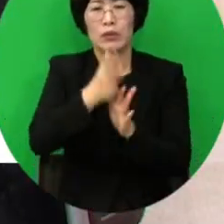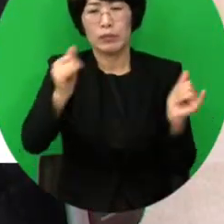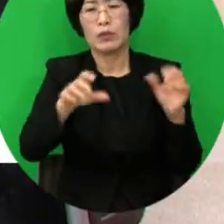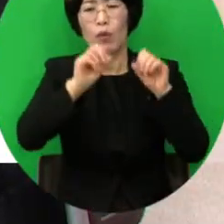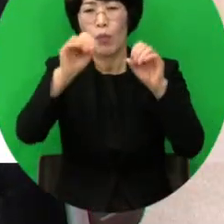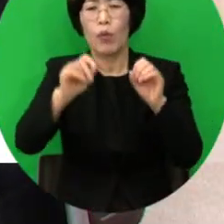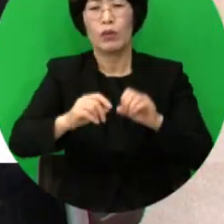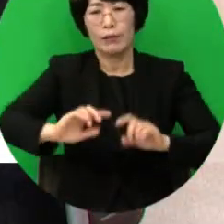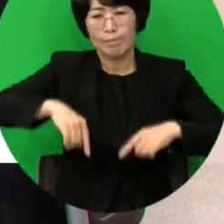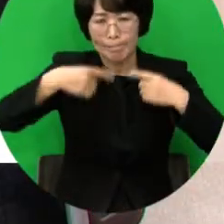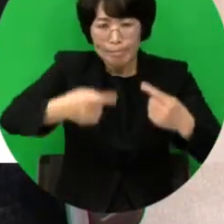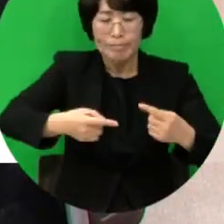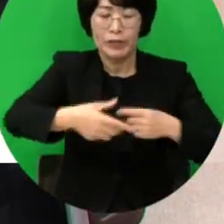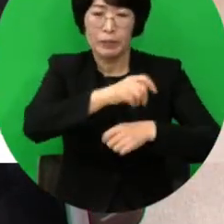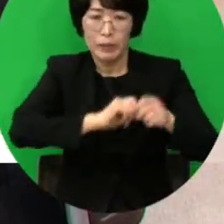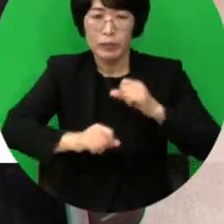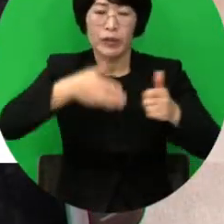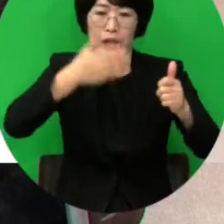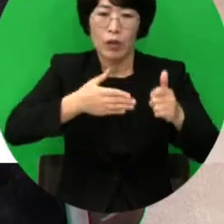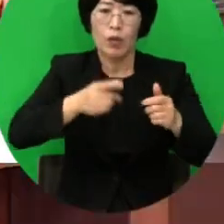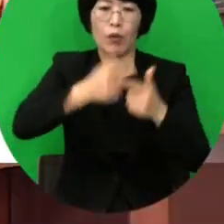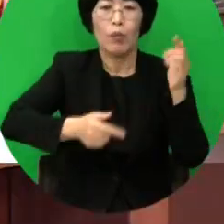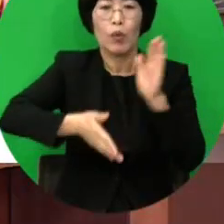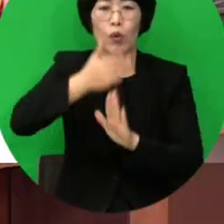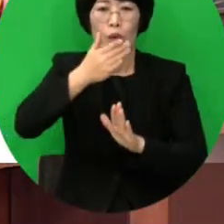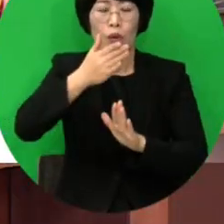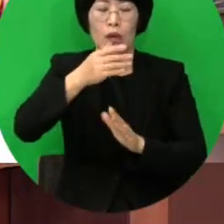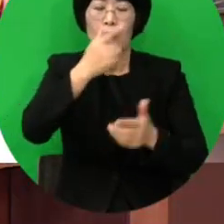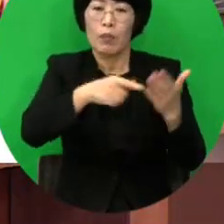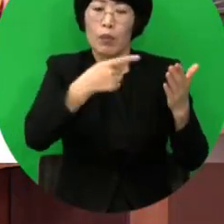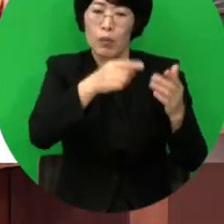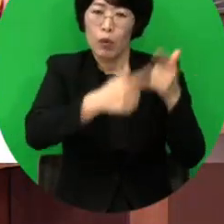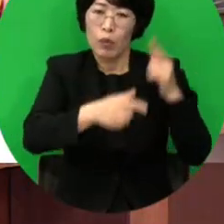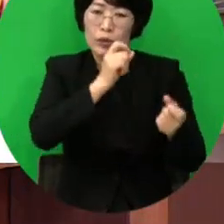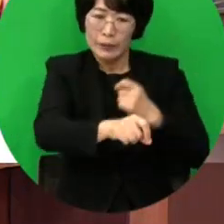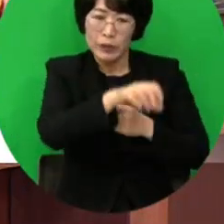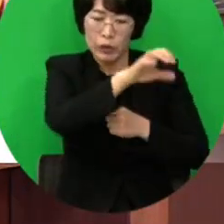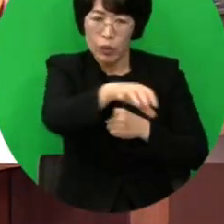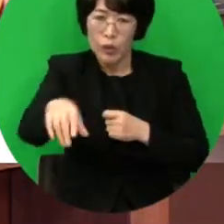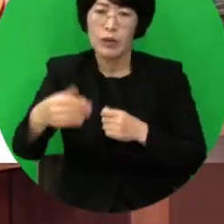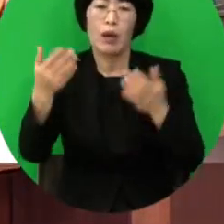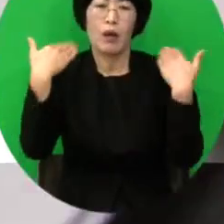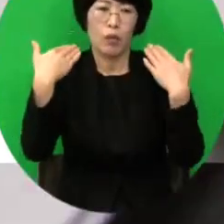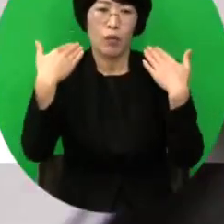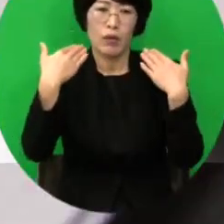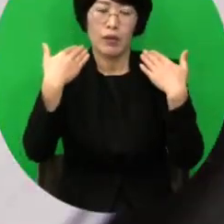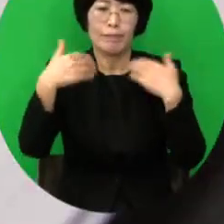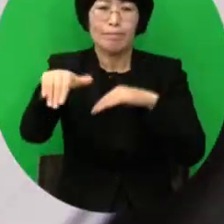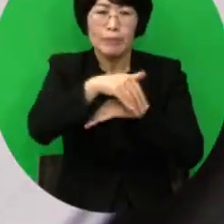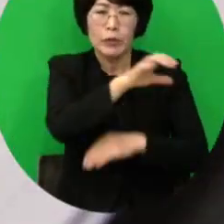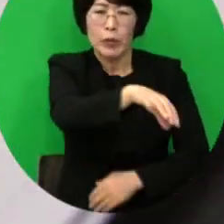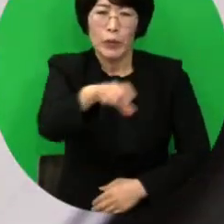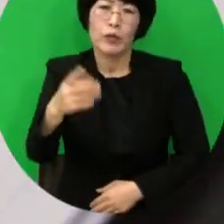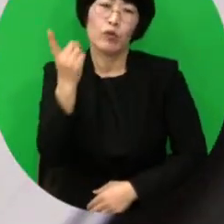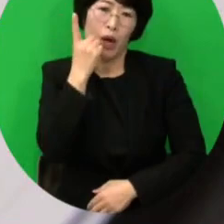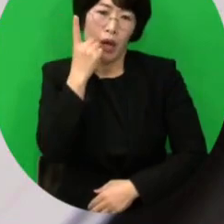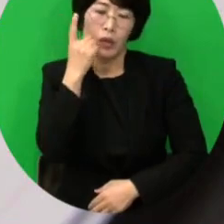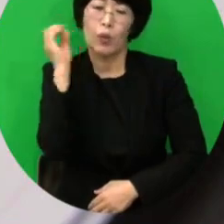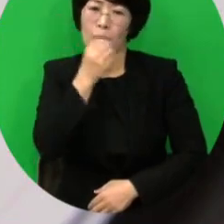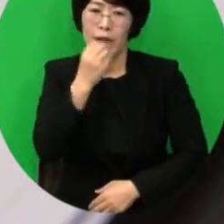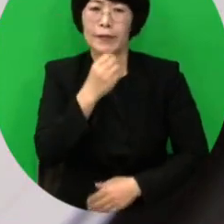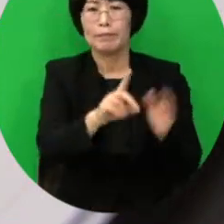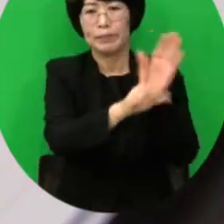동참해 줄 것을 요청하고 목포교육지원청에 등하교 노선 등을 모바일 학교 소식지로 안내해 줄 것